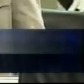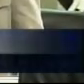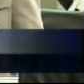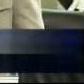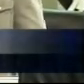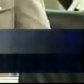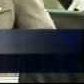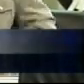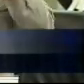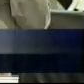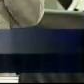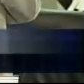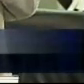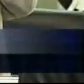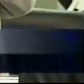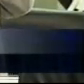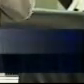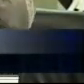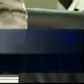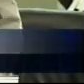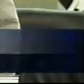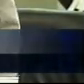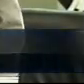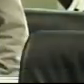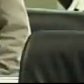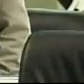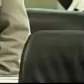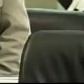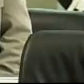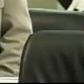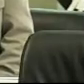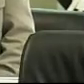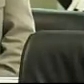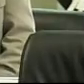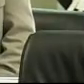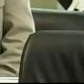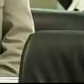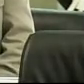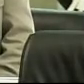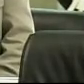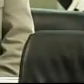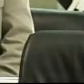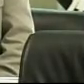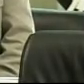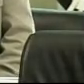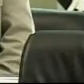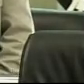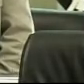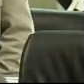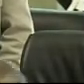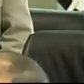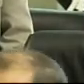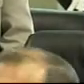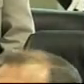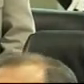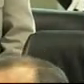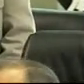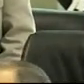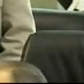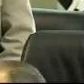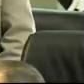Tukikuna mingarispa, ñukanchi suma causaita, sinchiachispa, mayaji